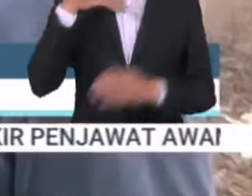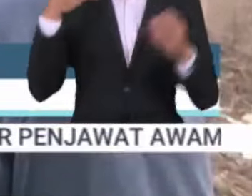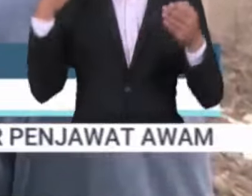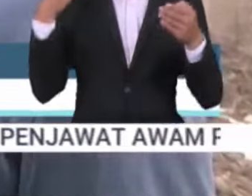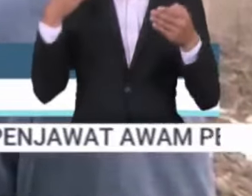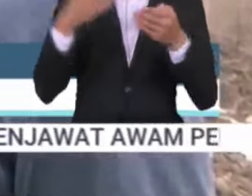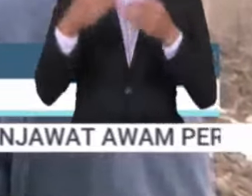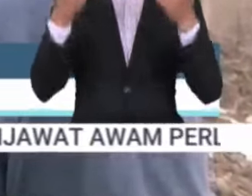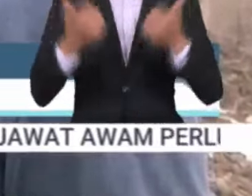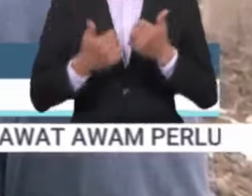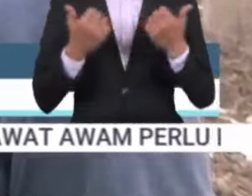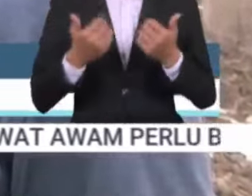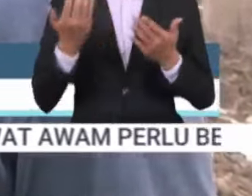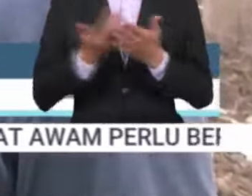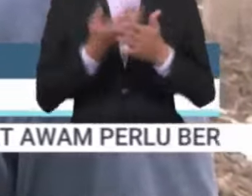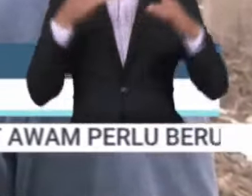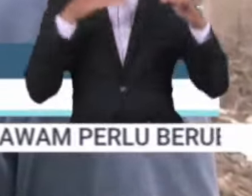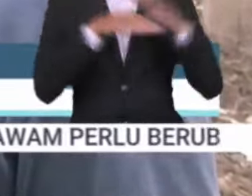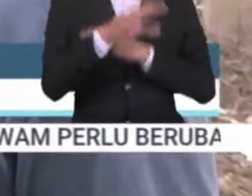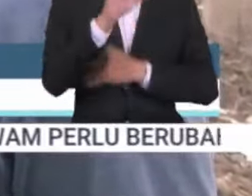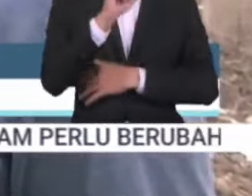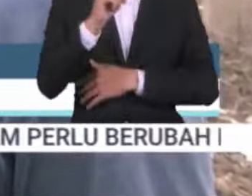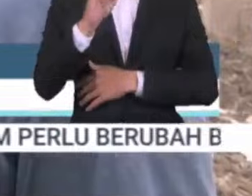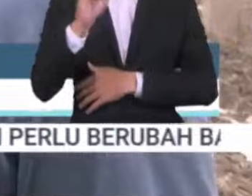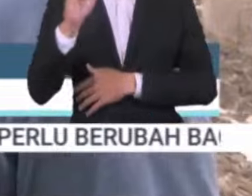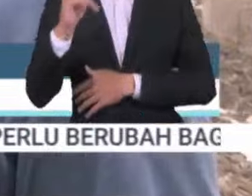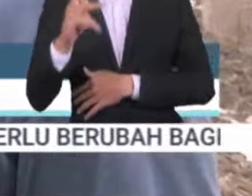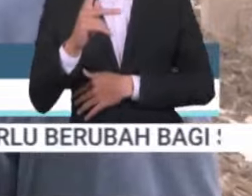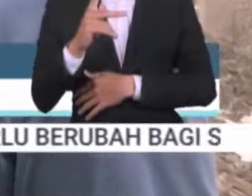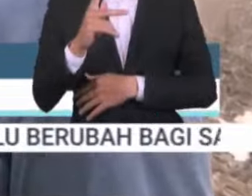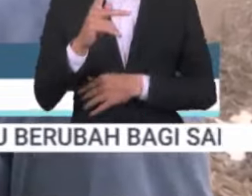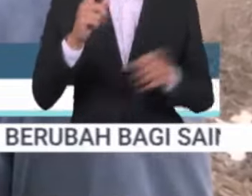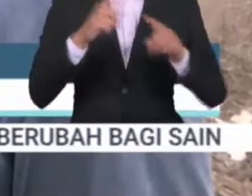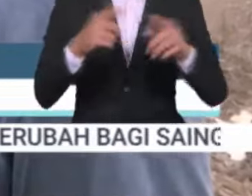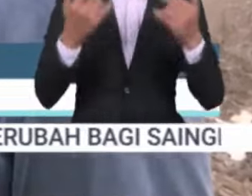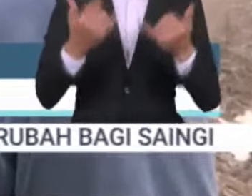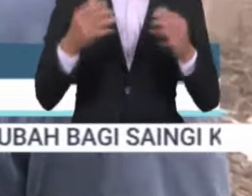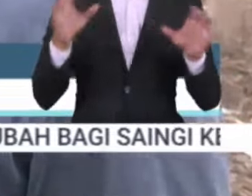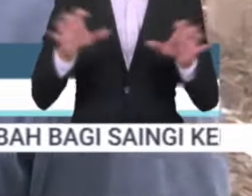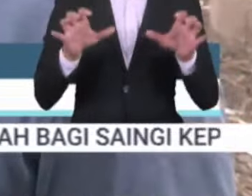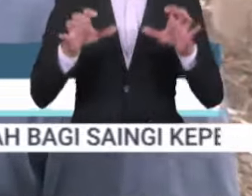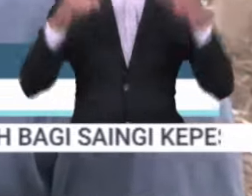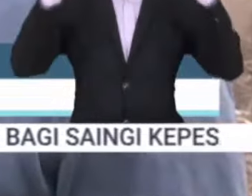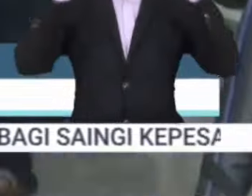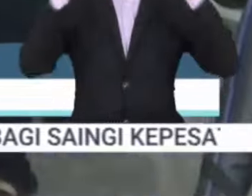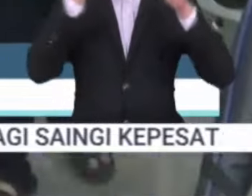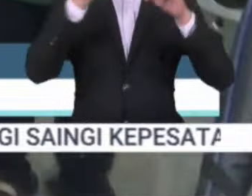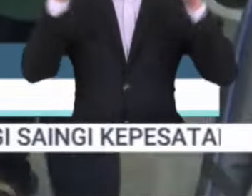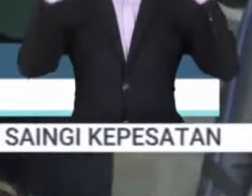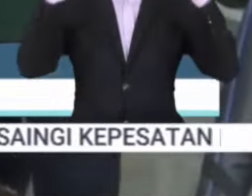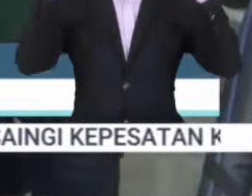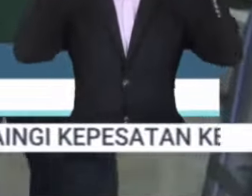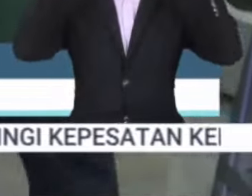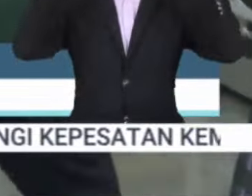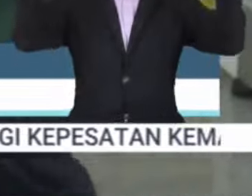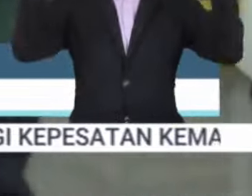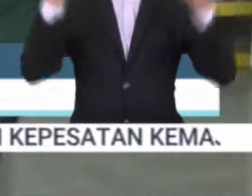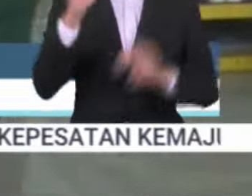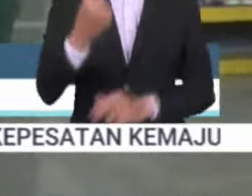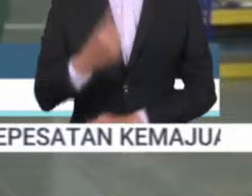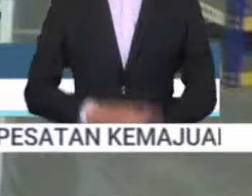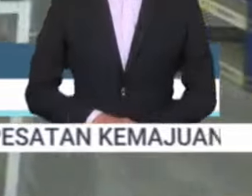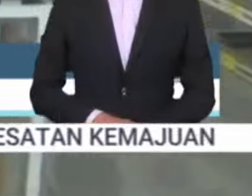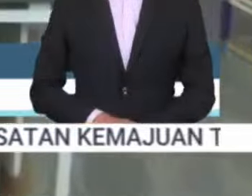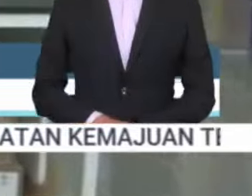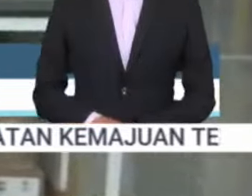dekat-dekat nak perayaan baru boleh masuk stok. Kalau macam sekarang ni, cuma buat kerbau dengan rusa je lah. Sementara itu, Muhammad Nizam